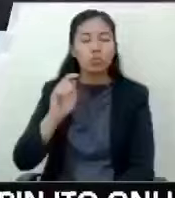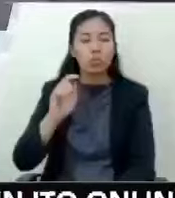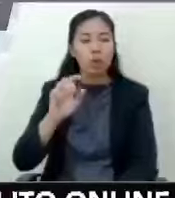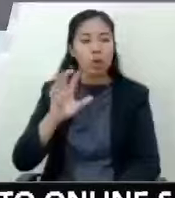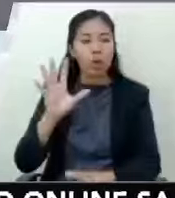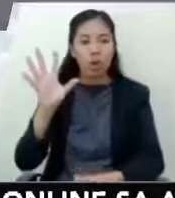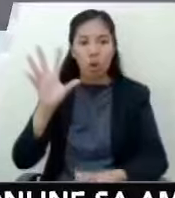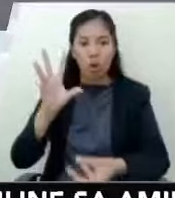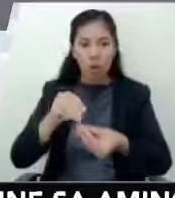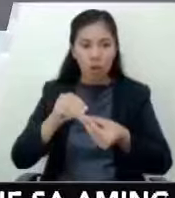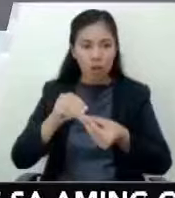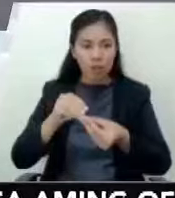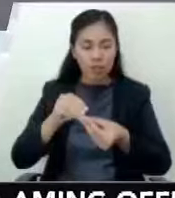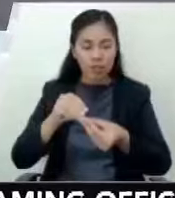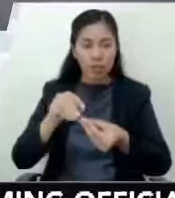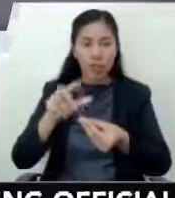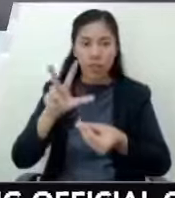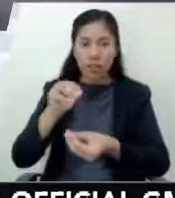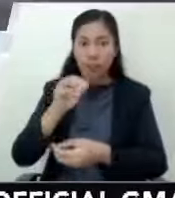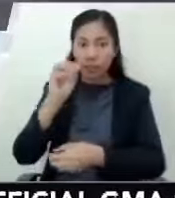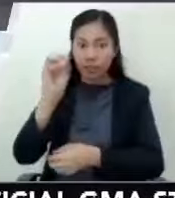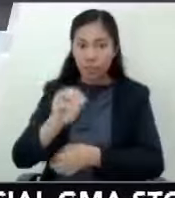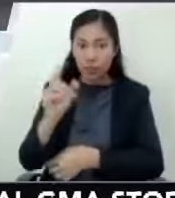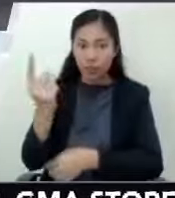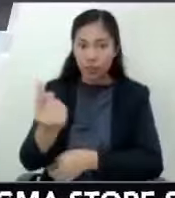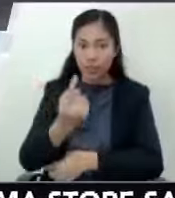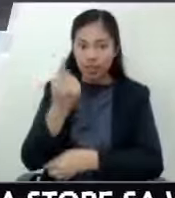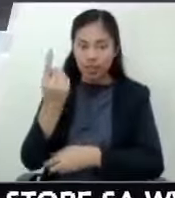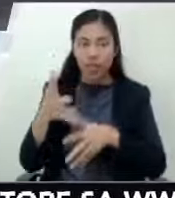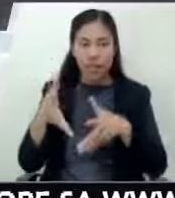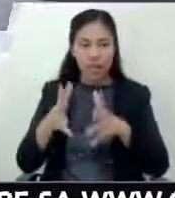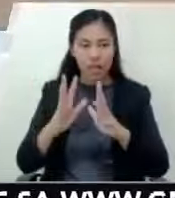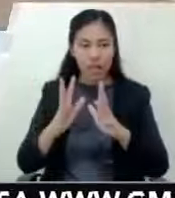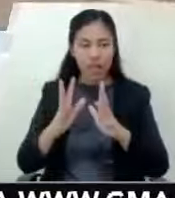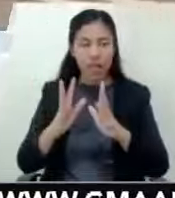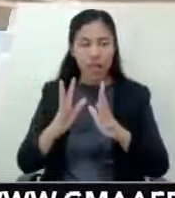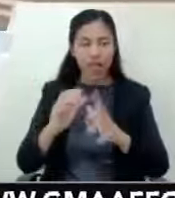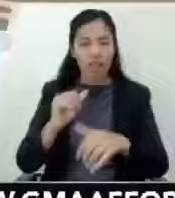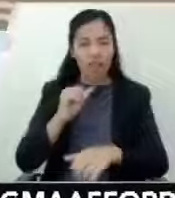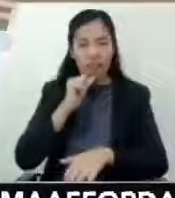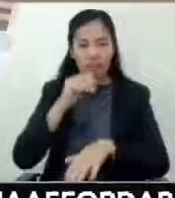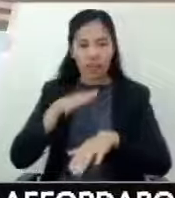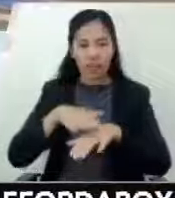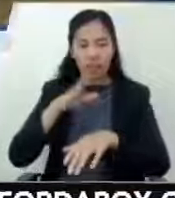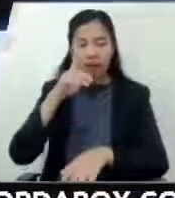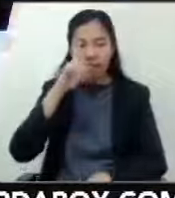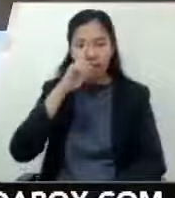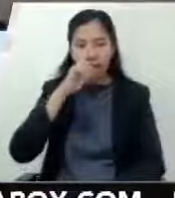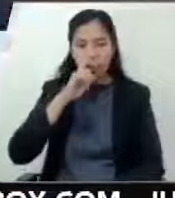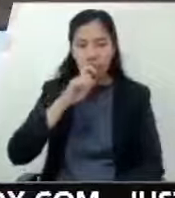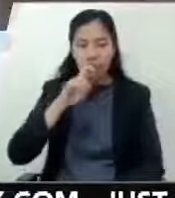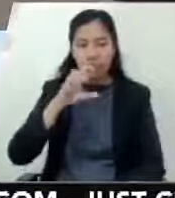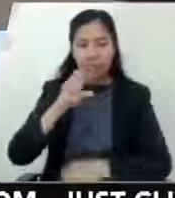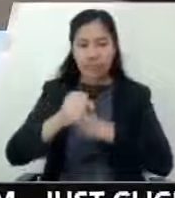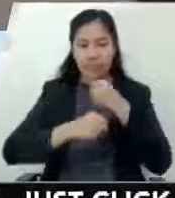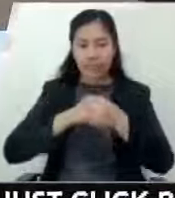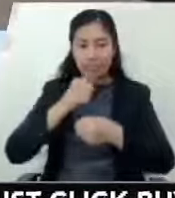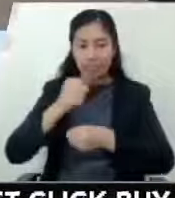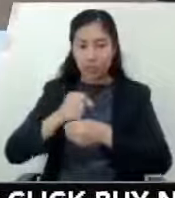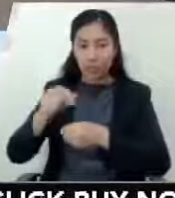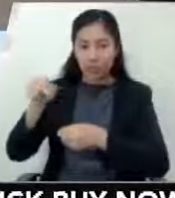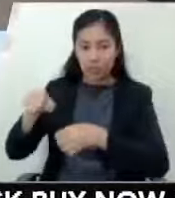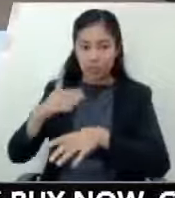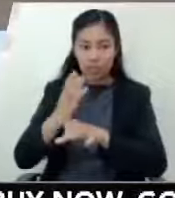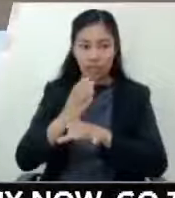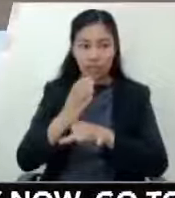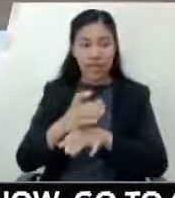ang papayagan. Hindi rin dapat lalampas sa 14 years old ang sasakyan at kailangang ilagay ang specific address ng